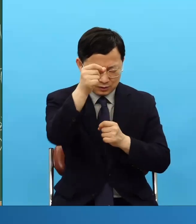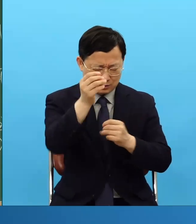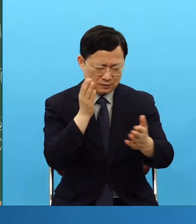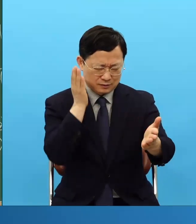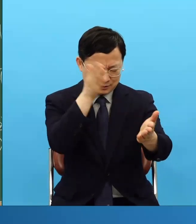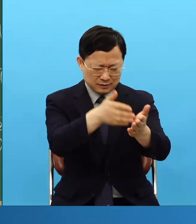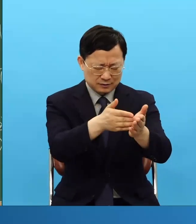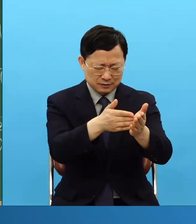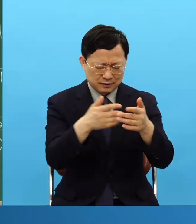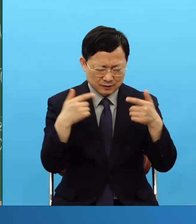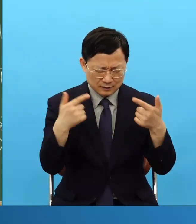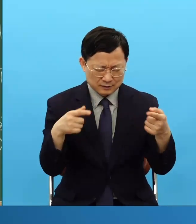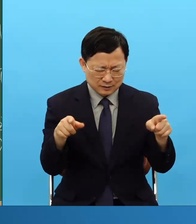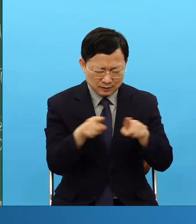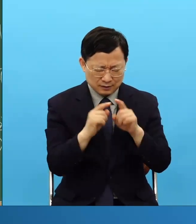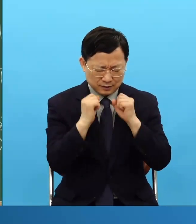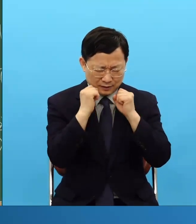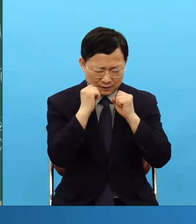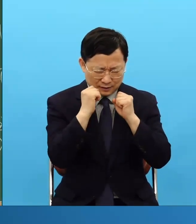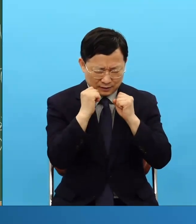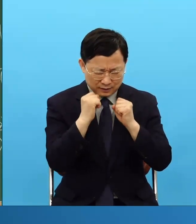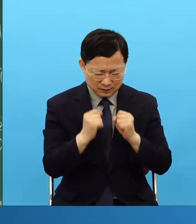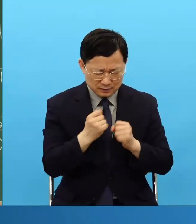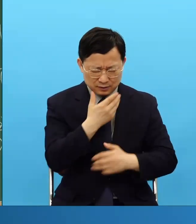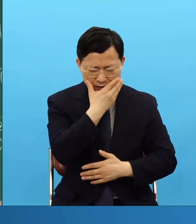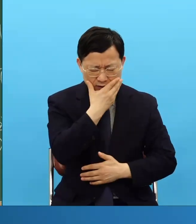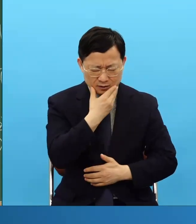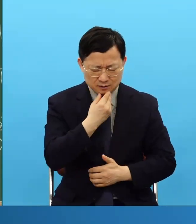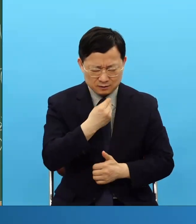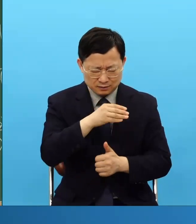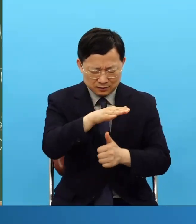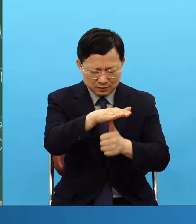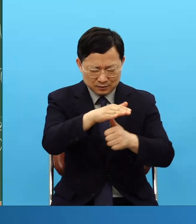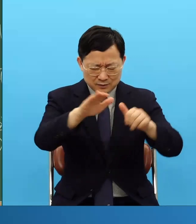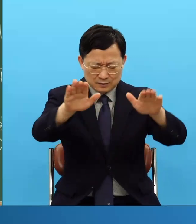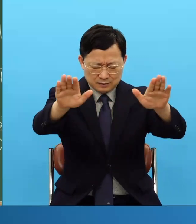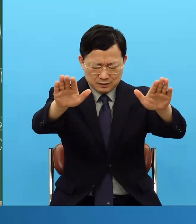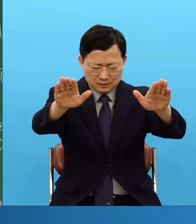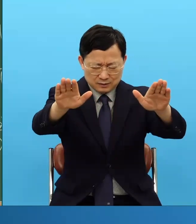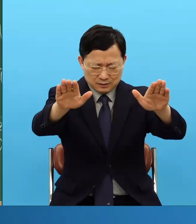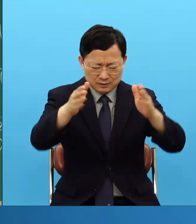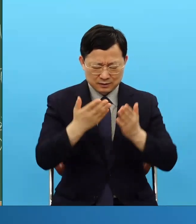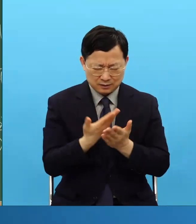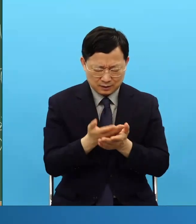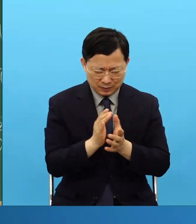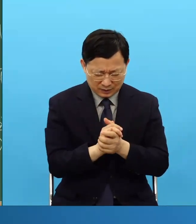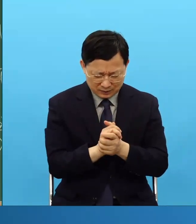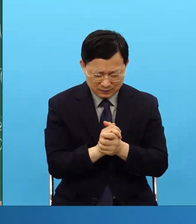영원까지 both now 항상 함께 and 계실지어다. always forever. 아멘. Amen.